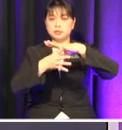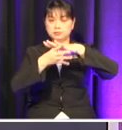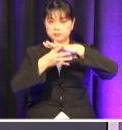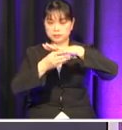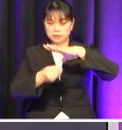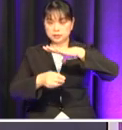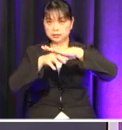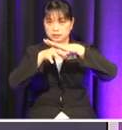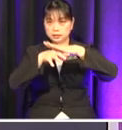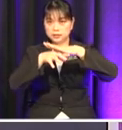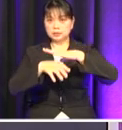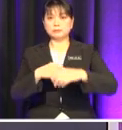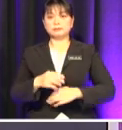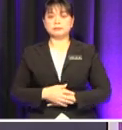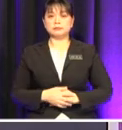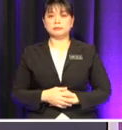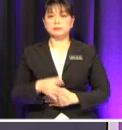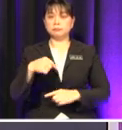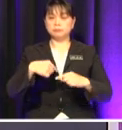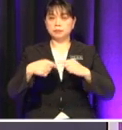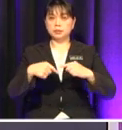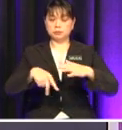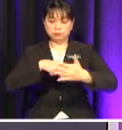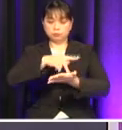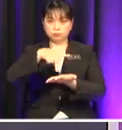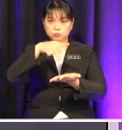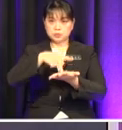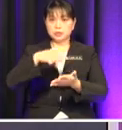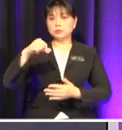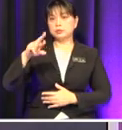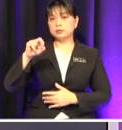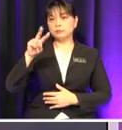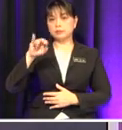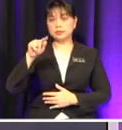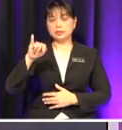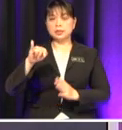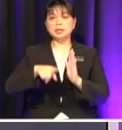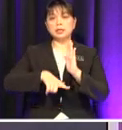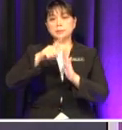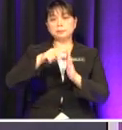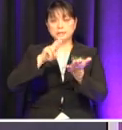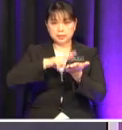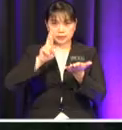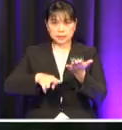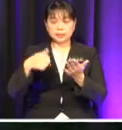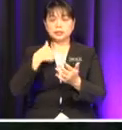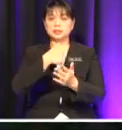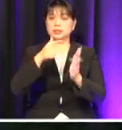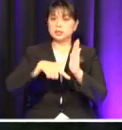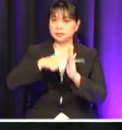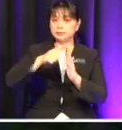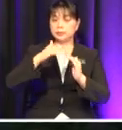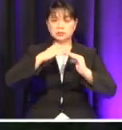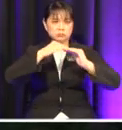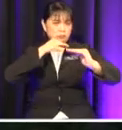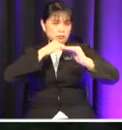apabila direndahkan kita akan lebih stabil setuju kemudian luas tapak sokongan semakin besar kita akan